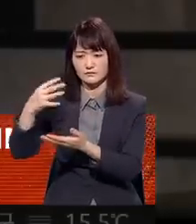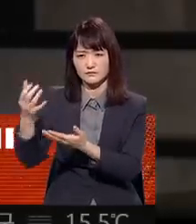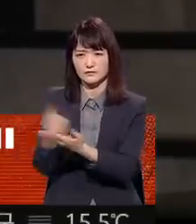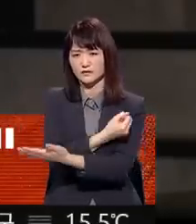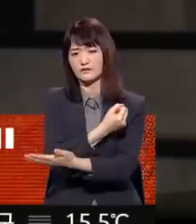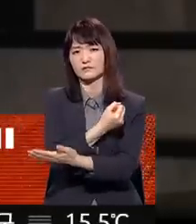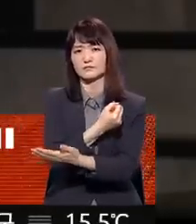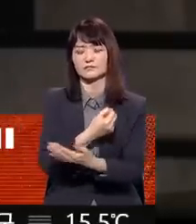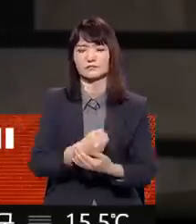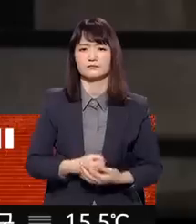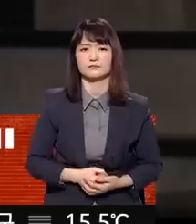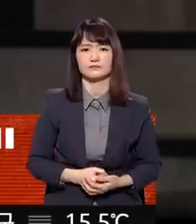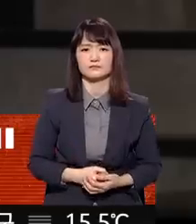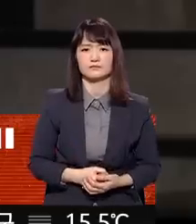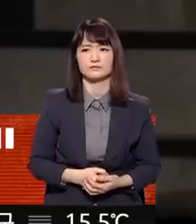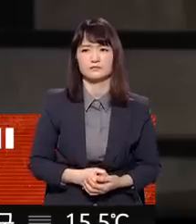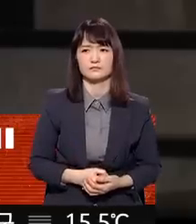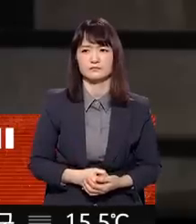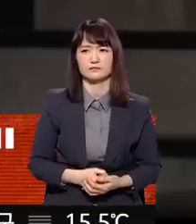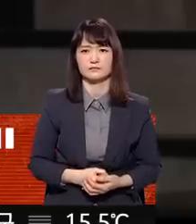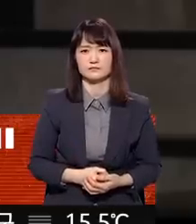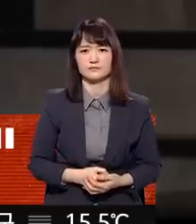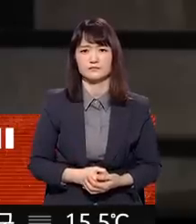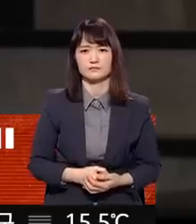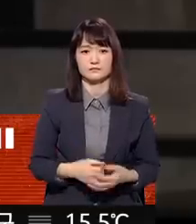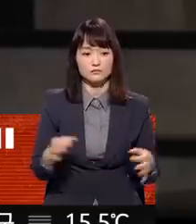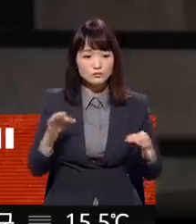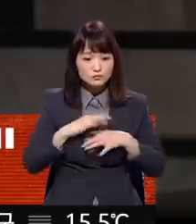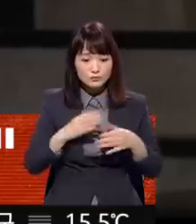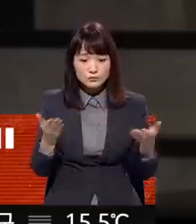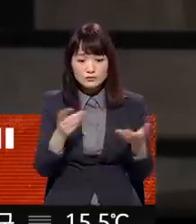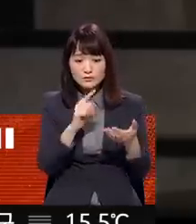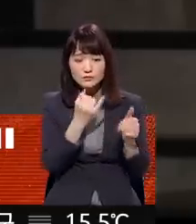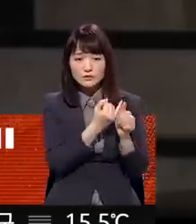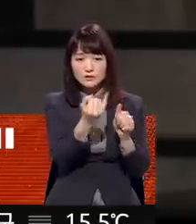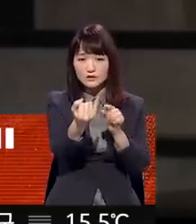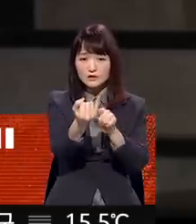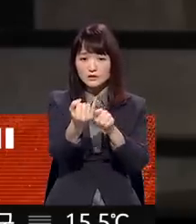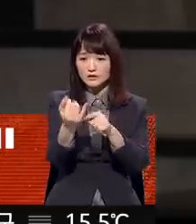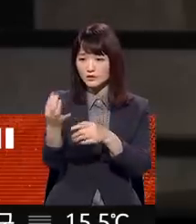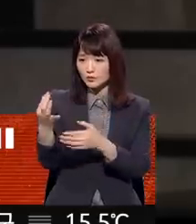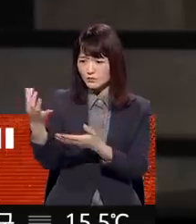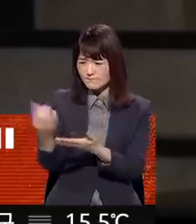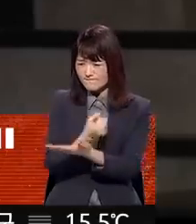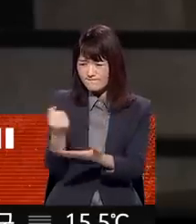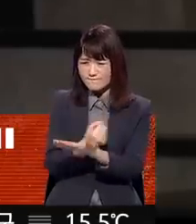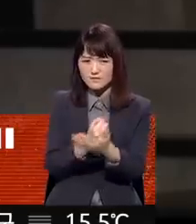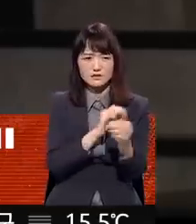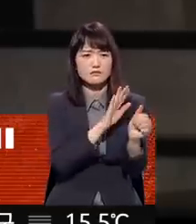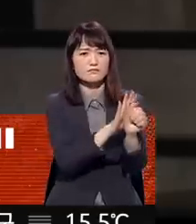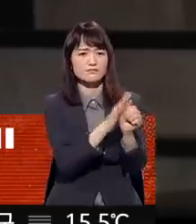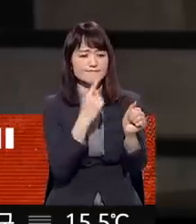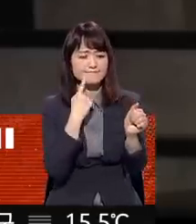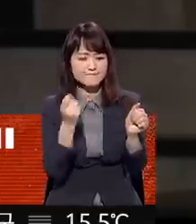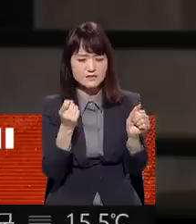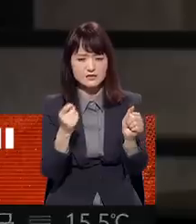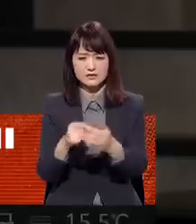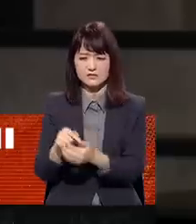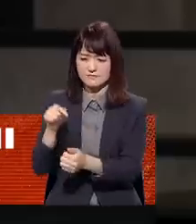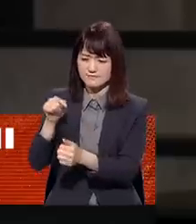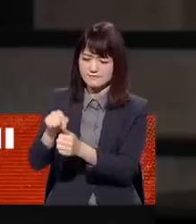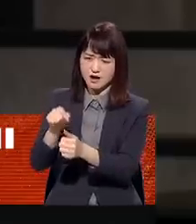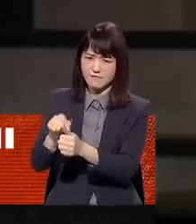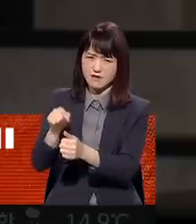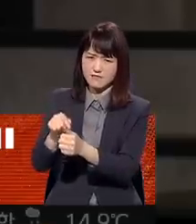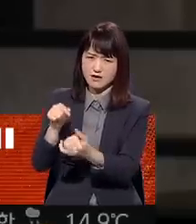있었어요. 근데 놀라운 건 그 아내가 이 착취하는 걸 도왔다는 겁니다. 협박도 같이 하고 회유도 같이